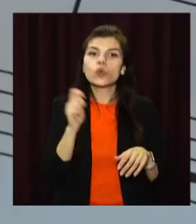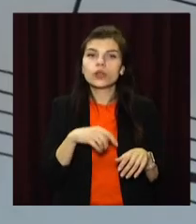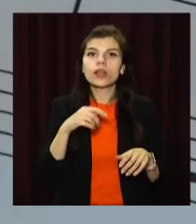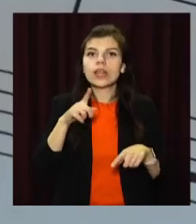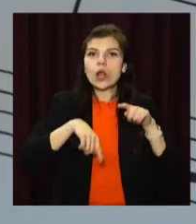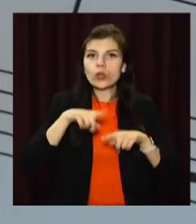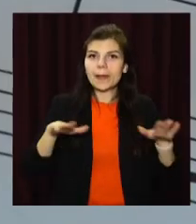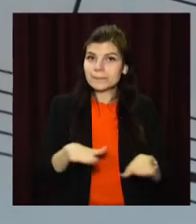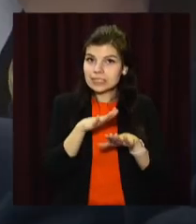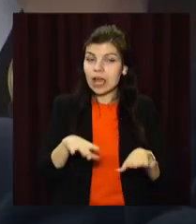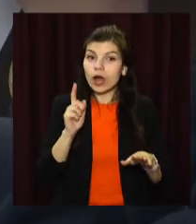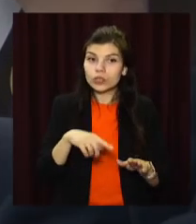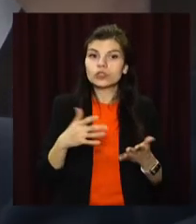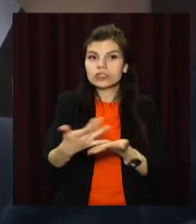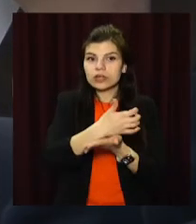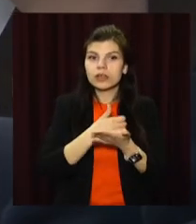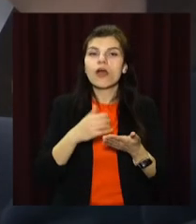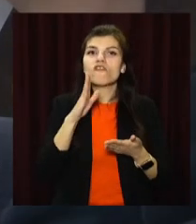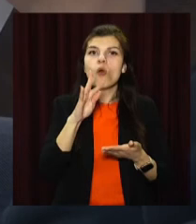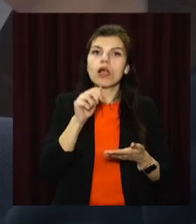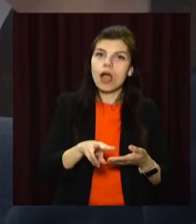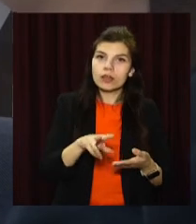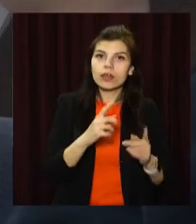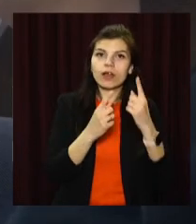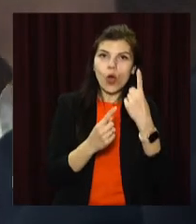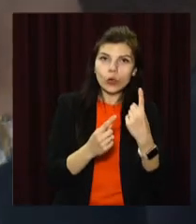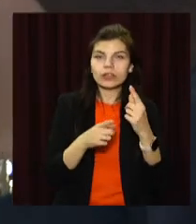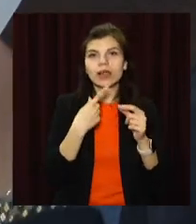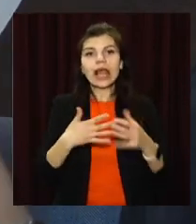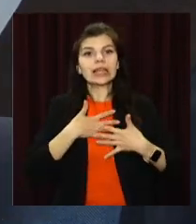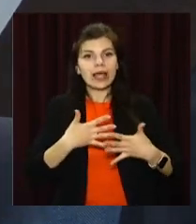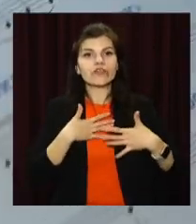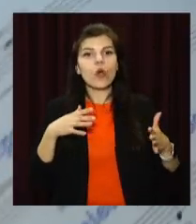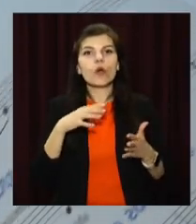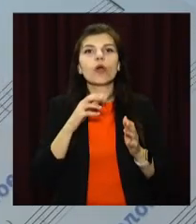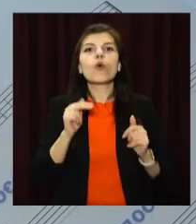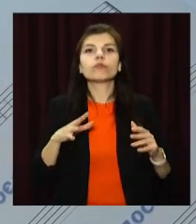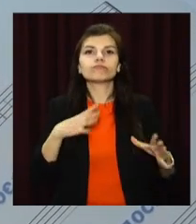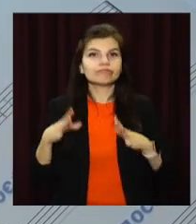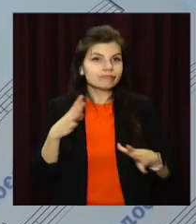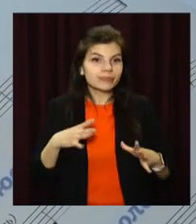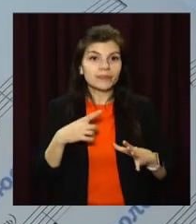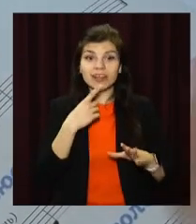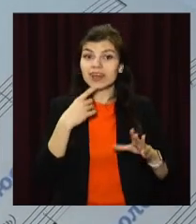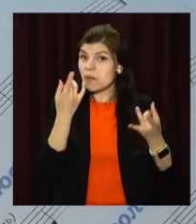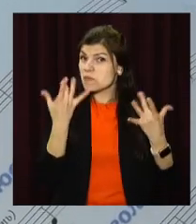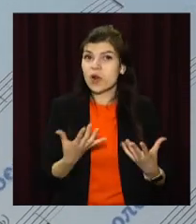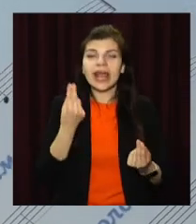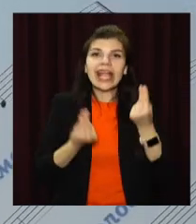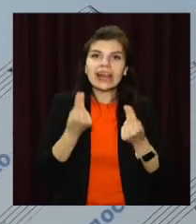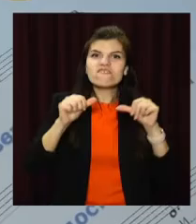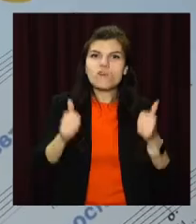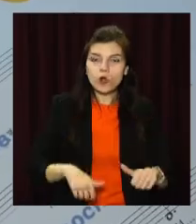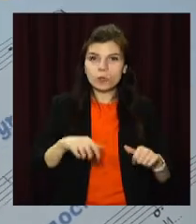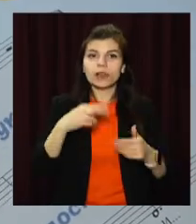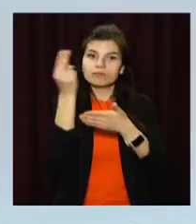українських народних пісень, а ще зібрана вокальна та хорова термінологія і навіть дихальні вправи. Усе простою мовою, в ігровій формі та з